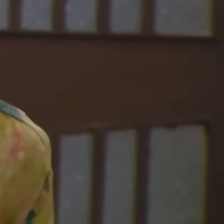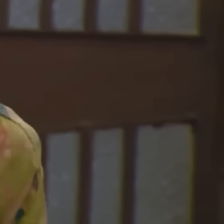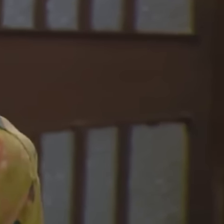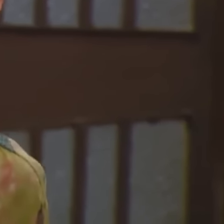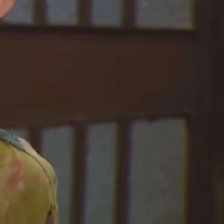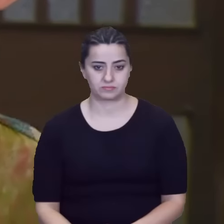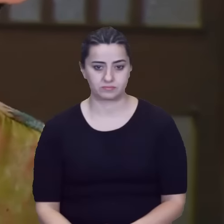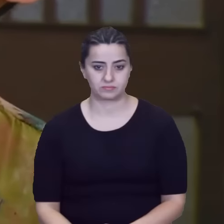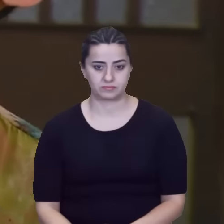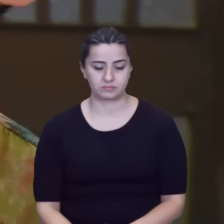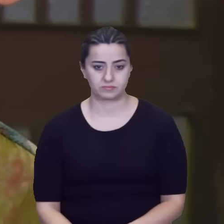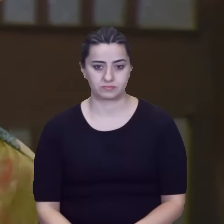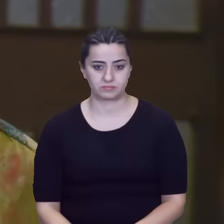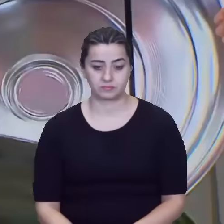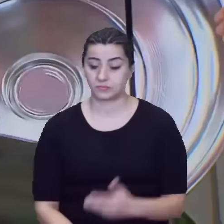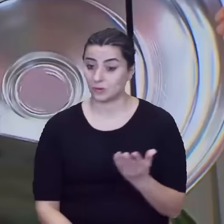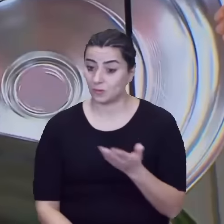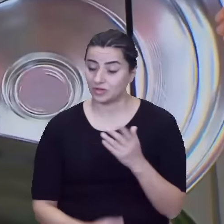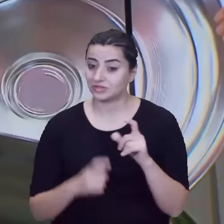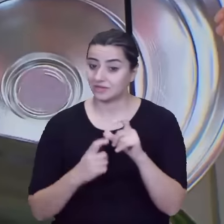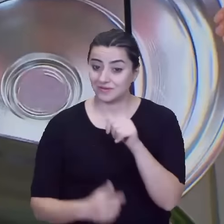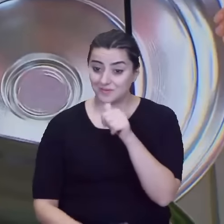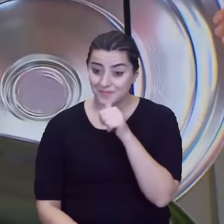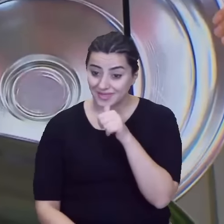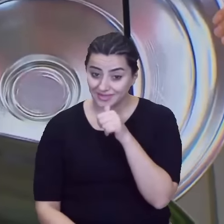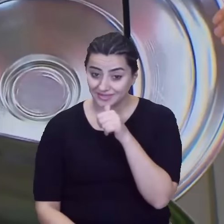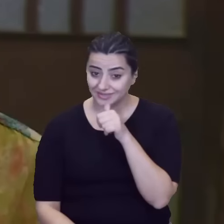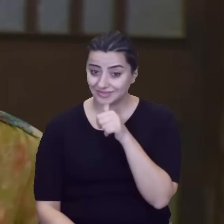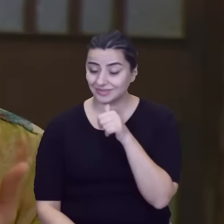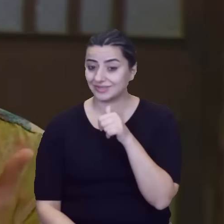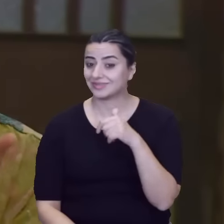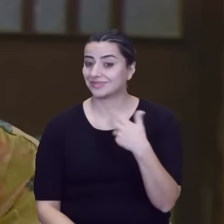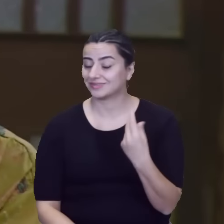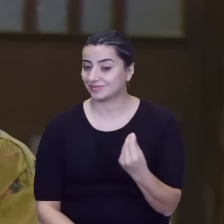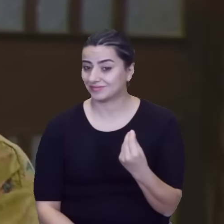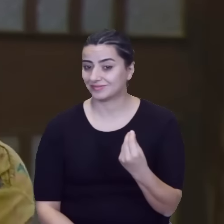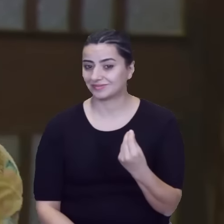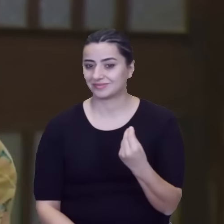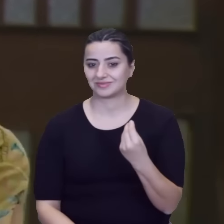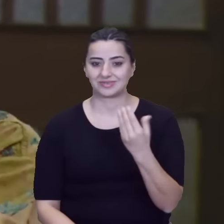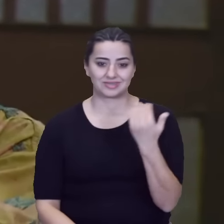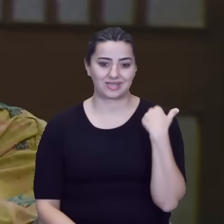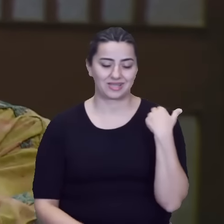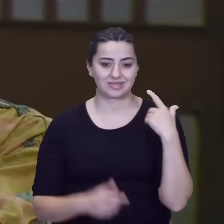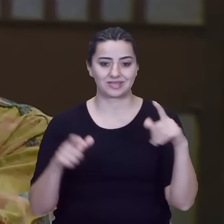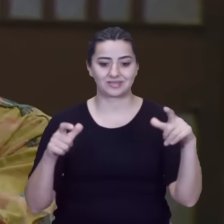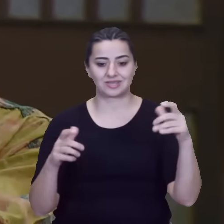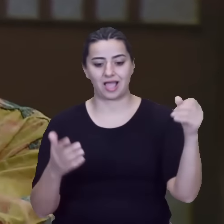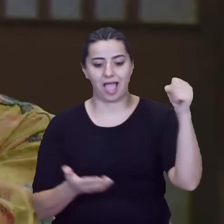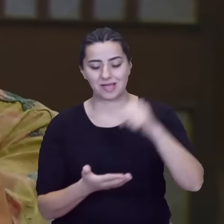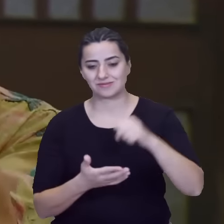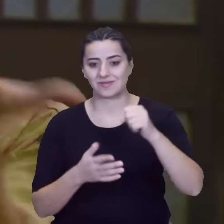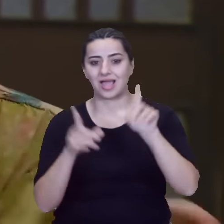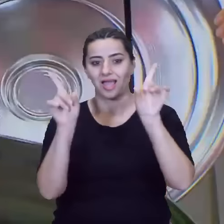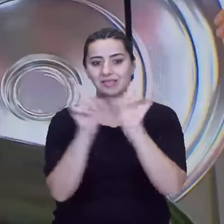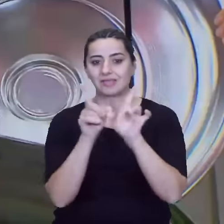geçiyor. Ooo Seyfi Beyciğim. Efendim. Yeni kazan kapaklı